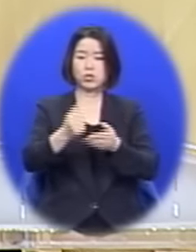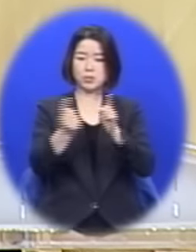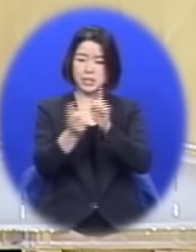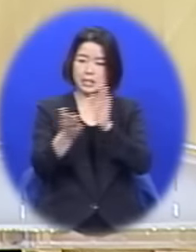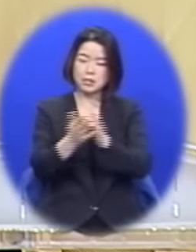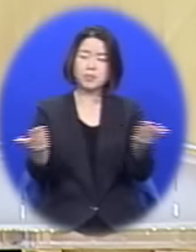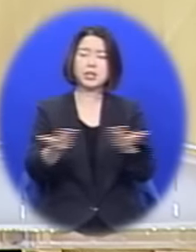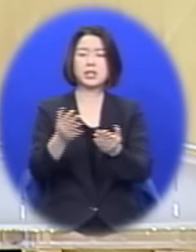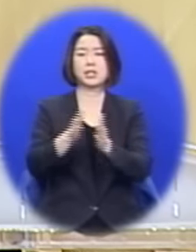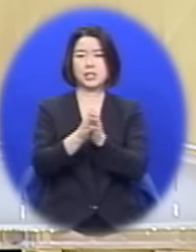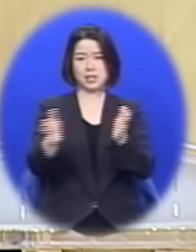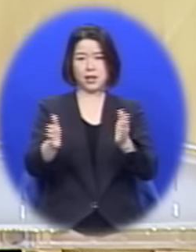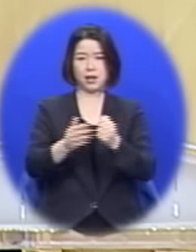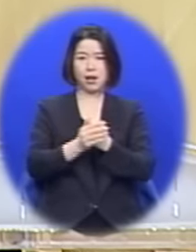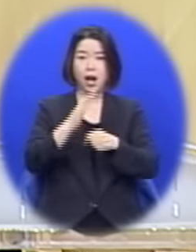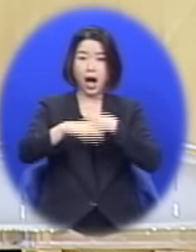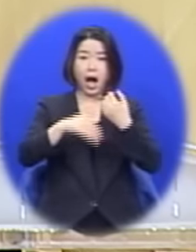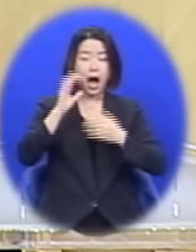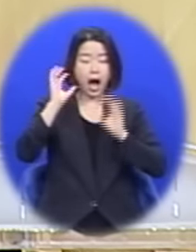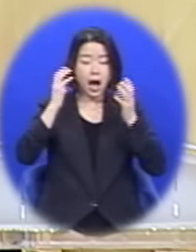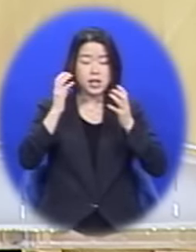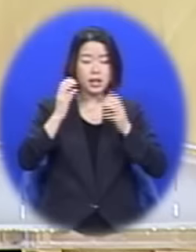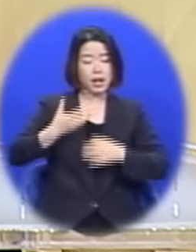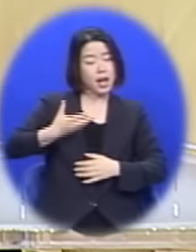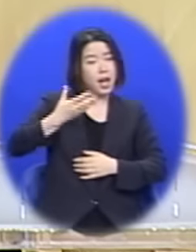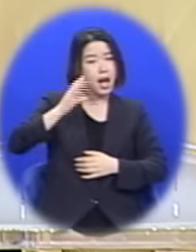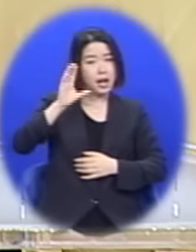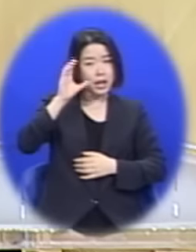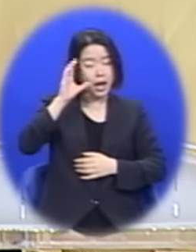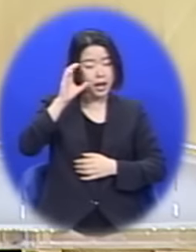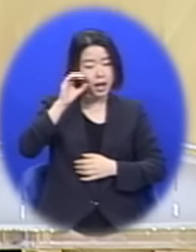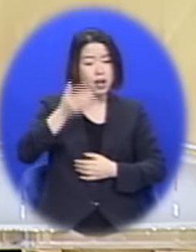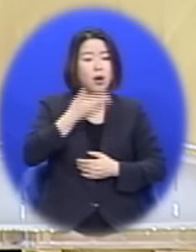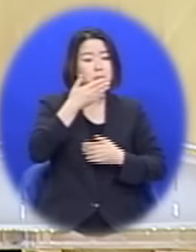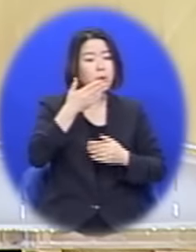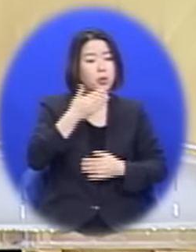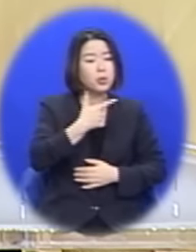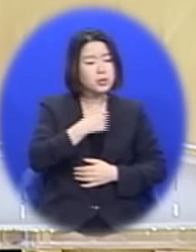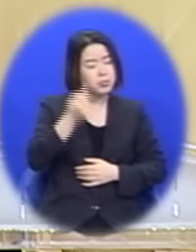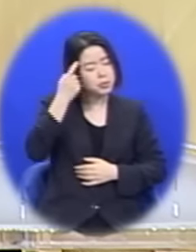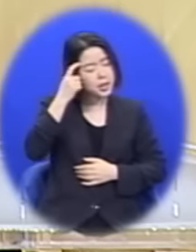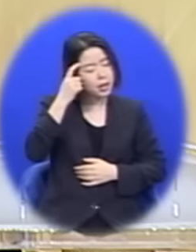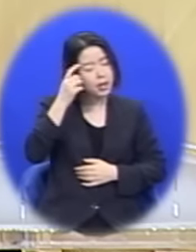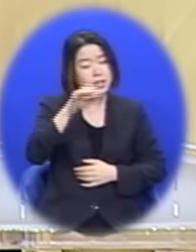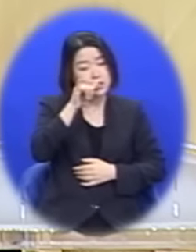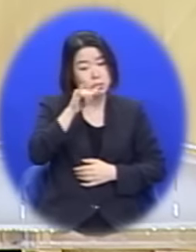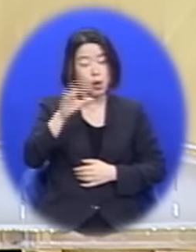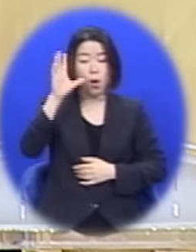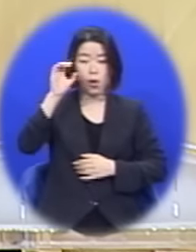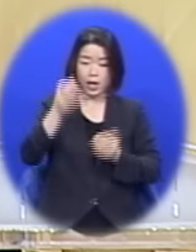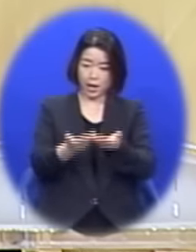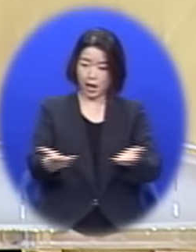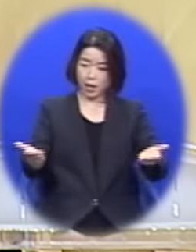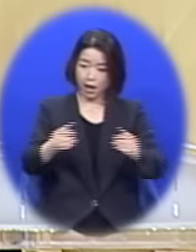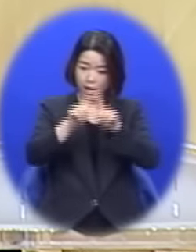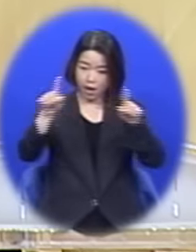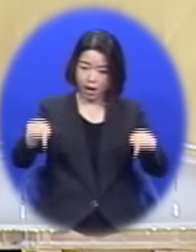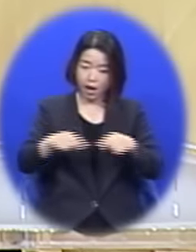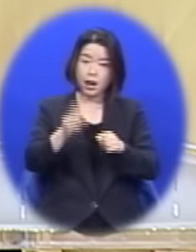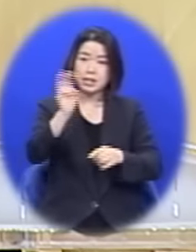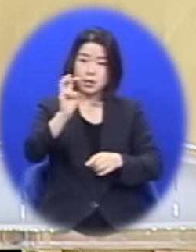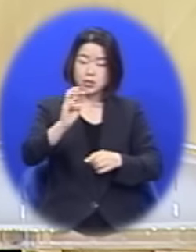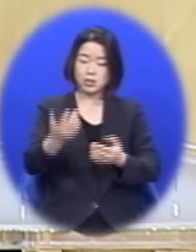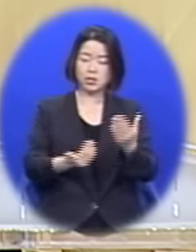시작하셨습니다. 아이들에게 계란이라도 하나씩 먹였으면 좋겠다 싶을 때면 계란 한 판이 생기고 늦은 시간 집에